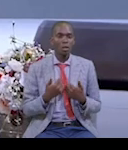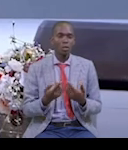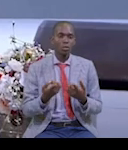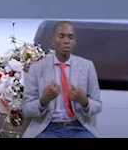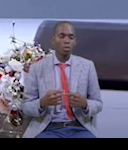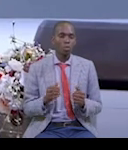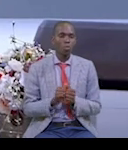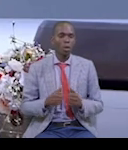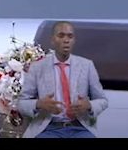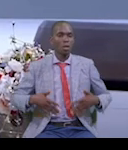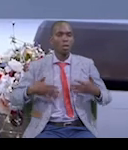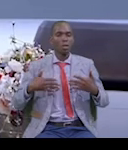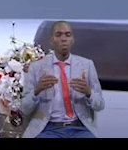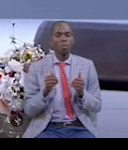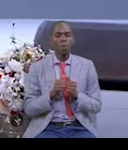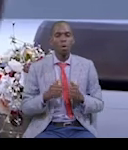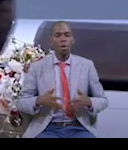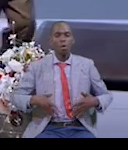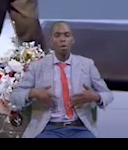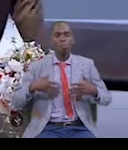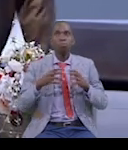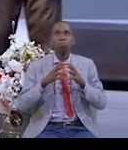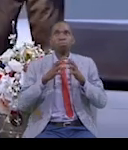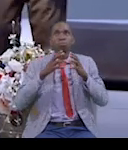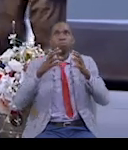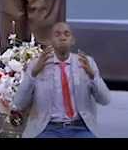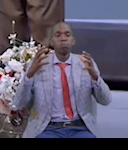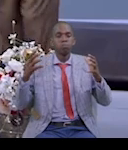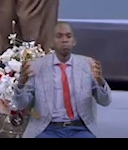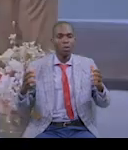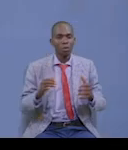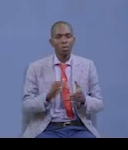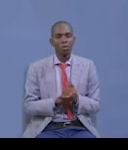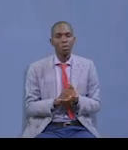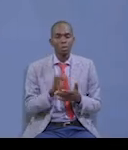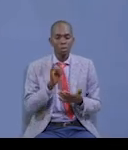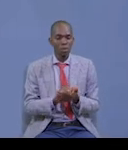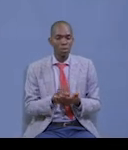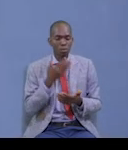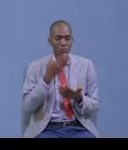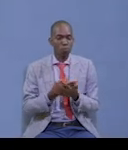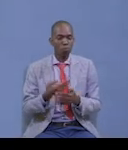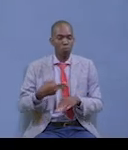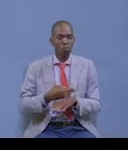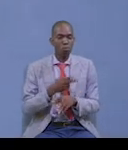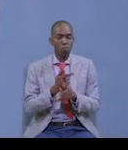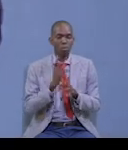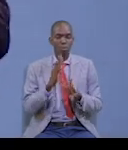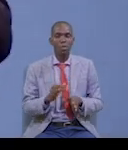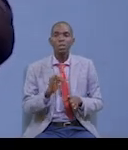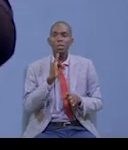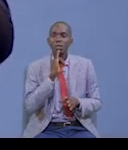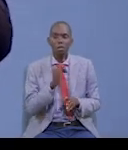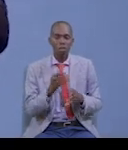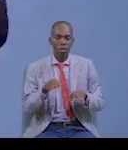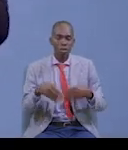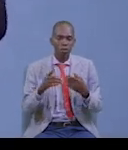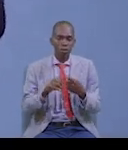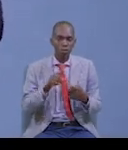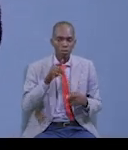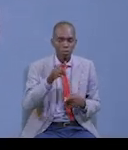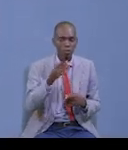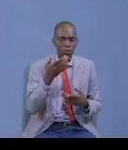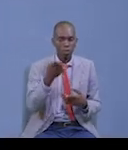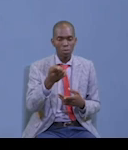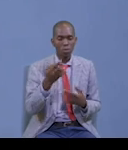What life abundance. సమృద్ధి జీవాన్ని ఇస్తున్నాడు. That good shepherd is giving you life. ఆ మంచి కాపరి మీకు కూడా జీవం ఇస్తున్నాడు. He is